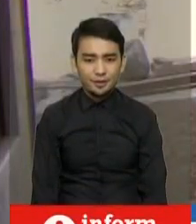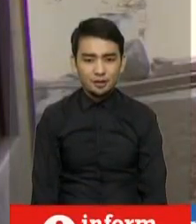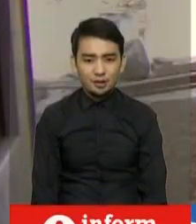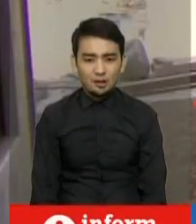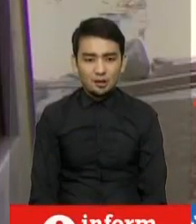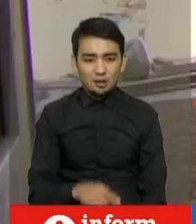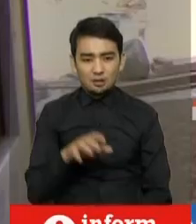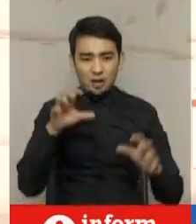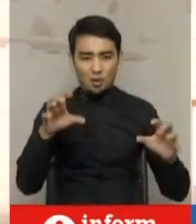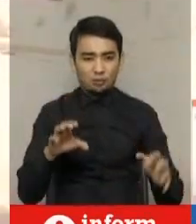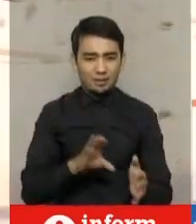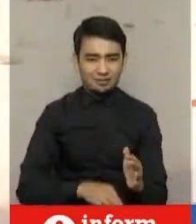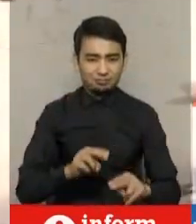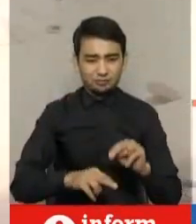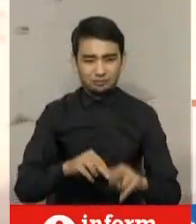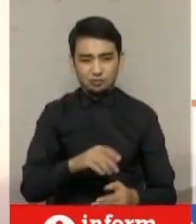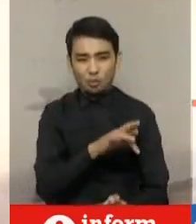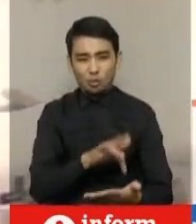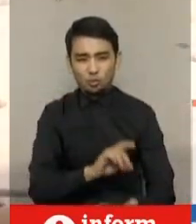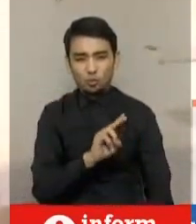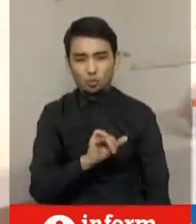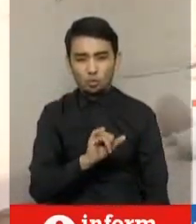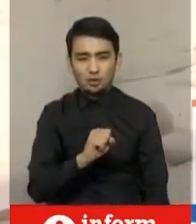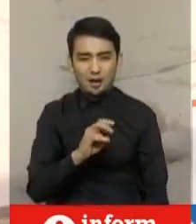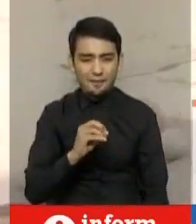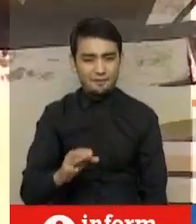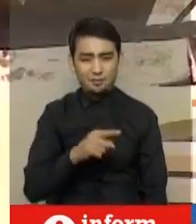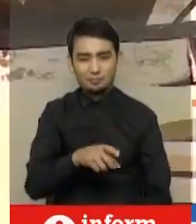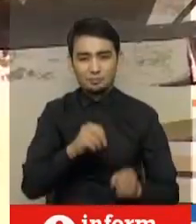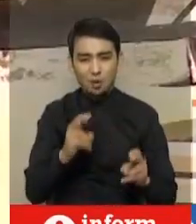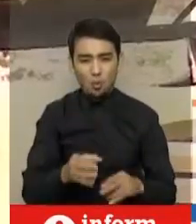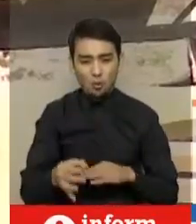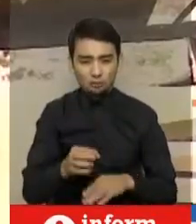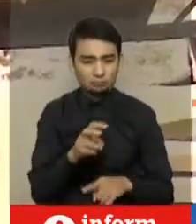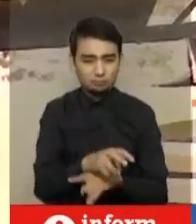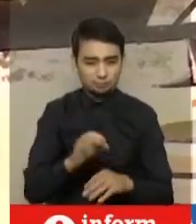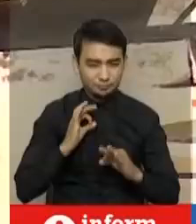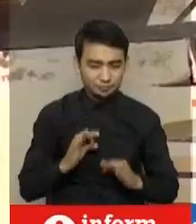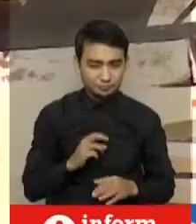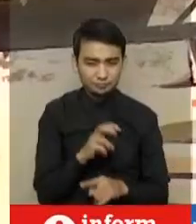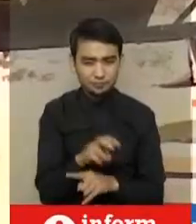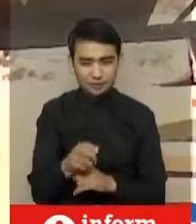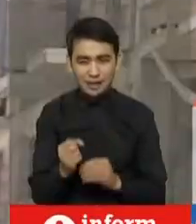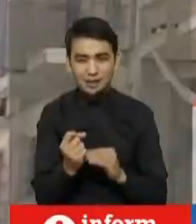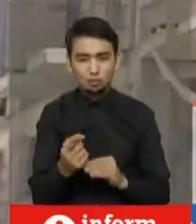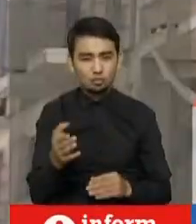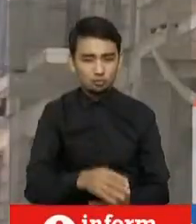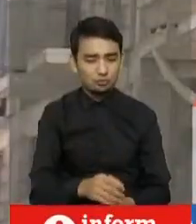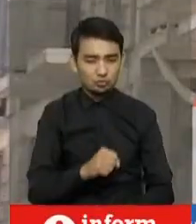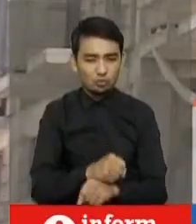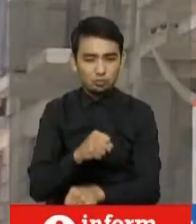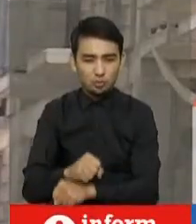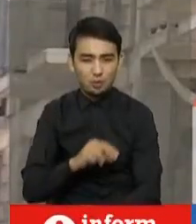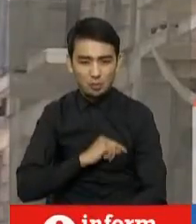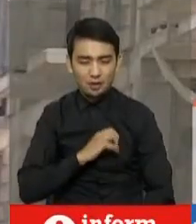Антилидер по незаконной стройке – город Кунаев. Там высшие надзорные органы приостановили работы на 11 объектах. Также 5 в Карасайском